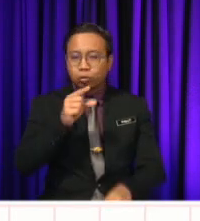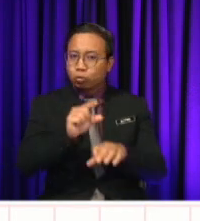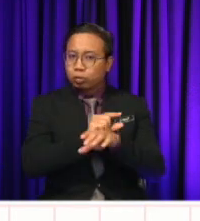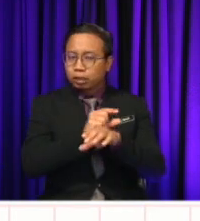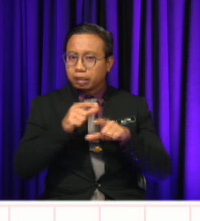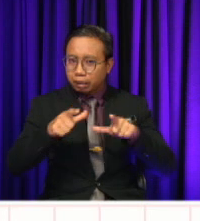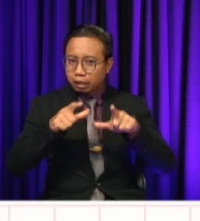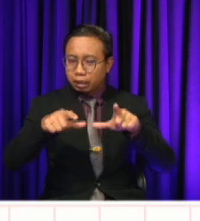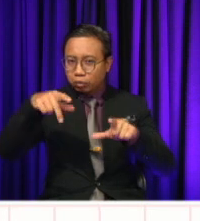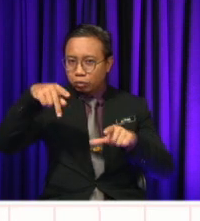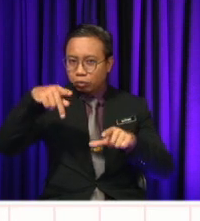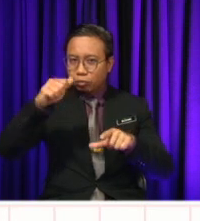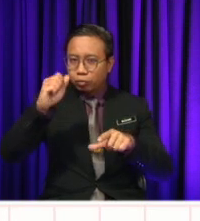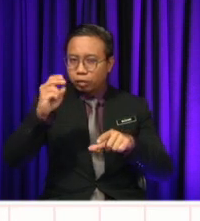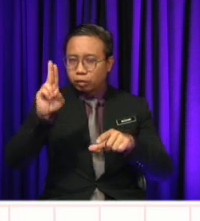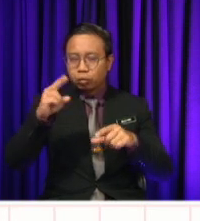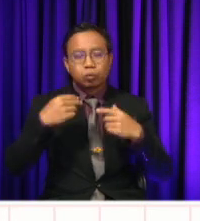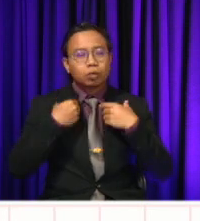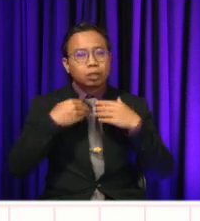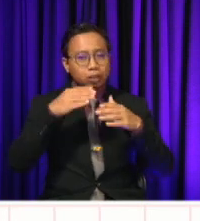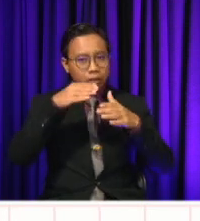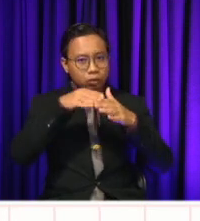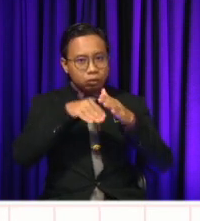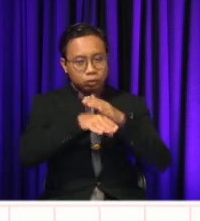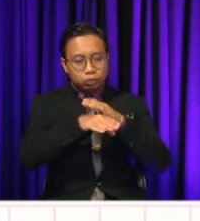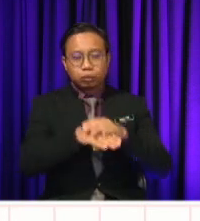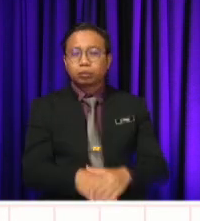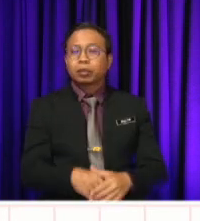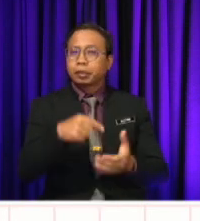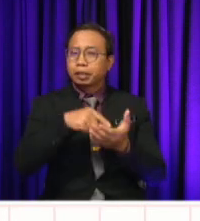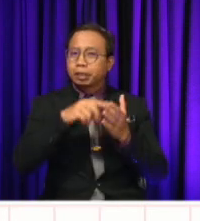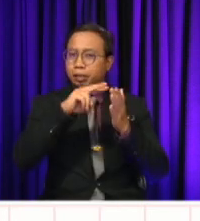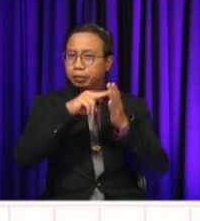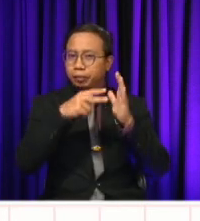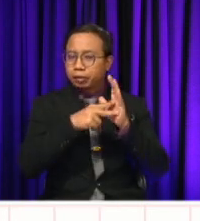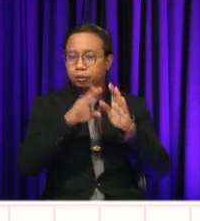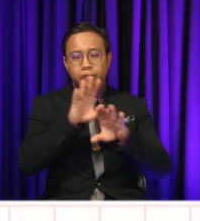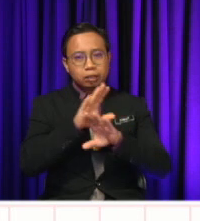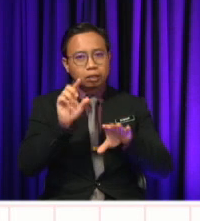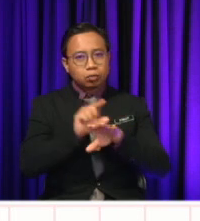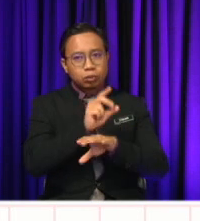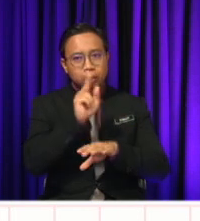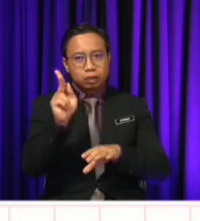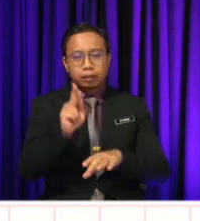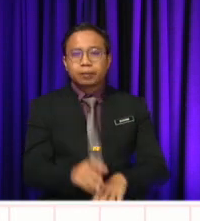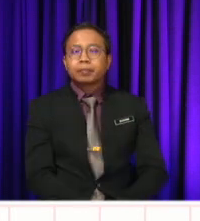kita ada Gelung so laci kayu padu ini bermakna kita tak menggunakan